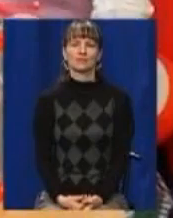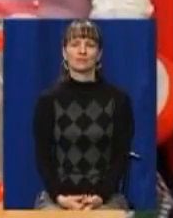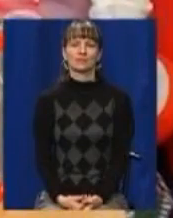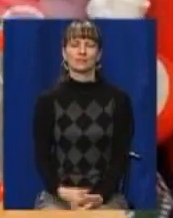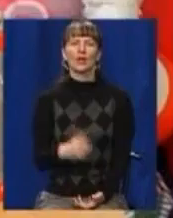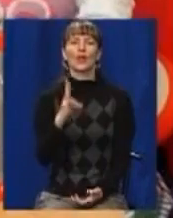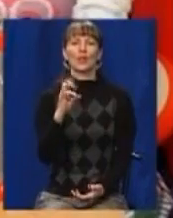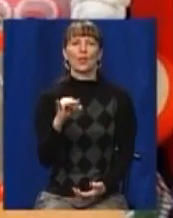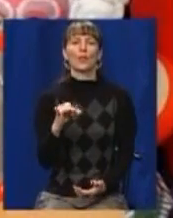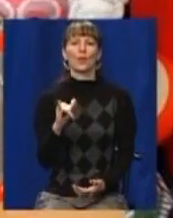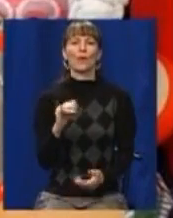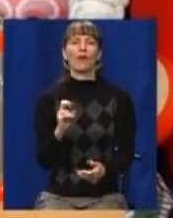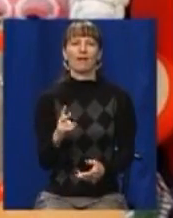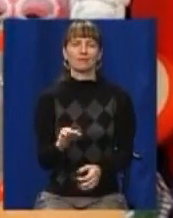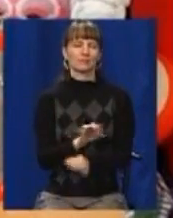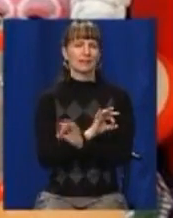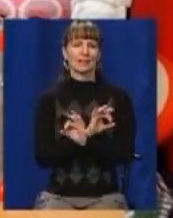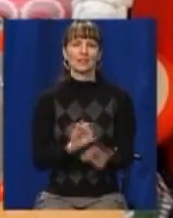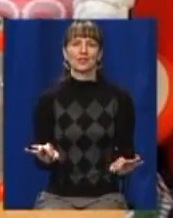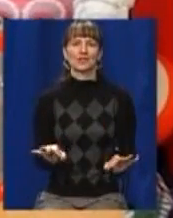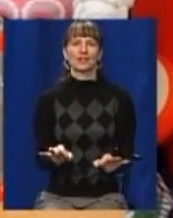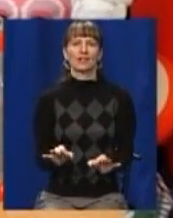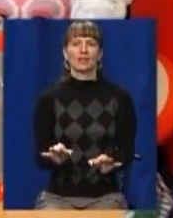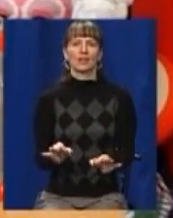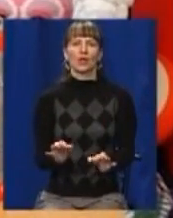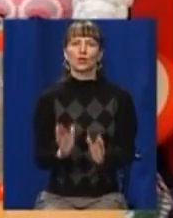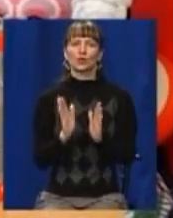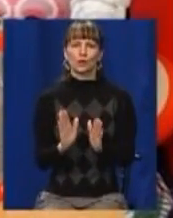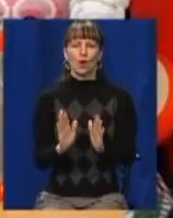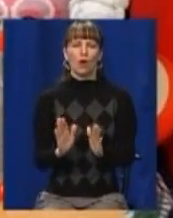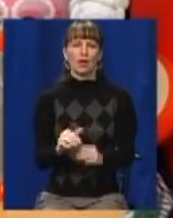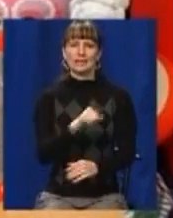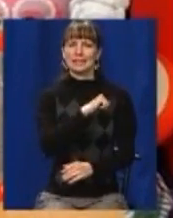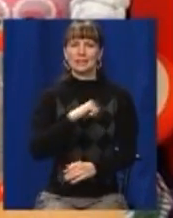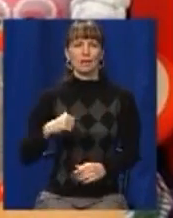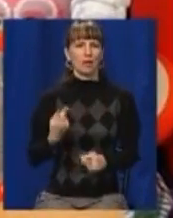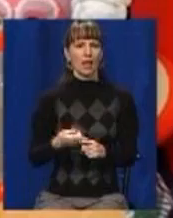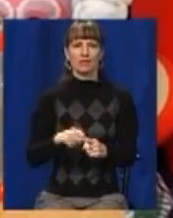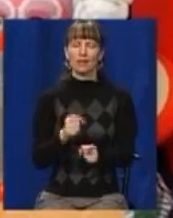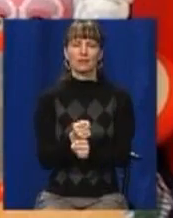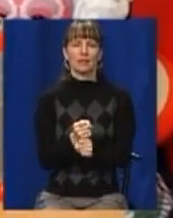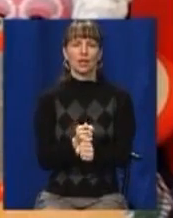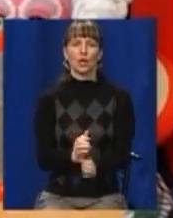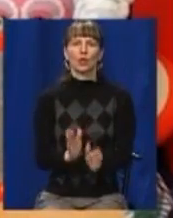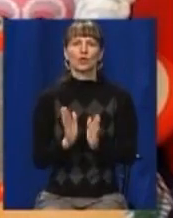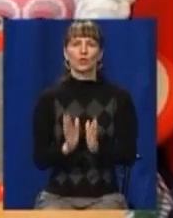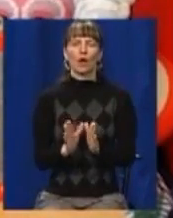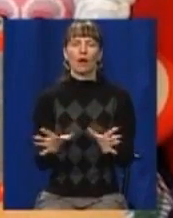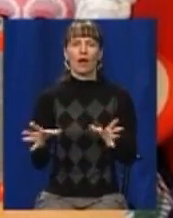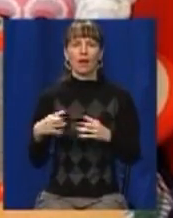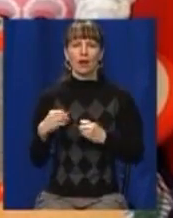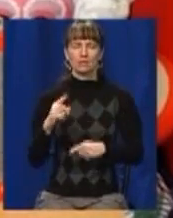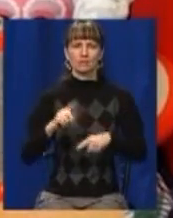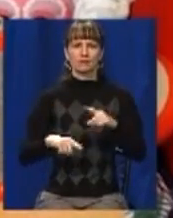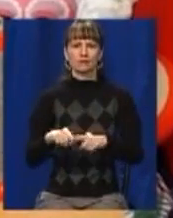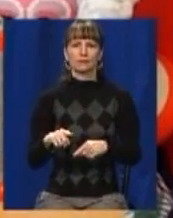Круто! Ну як? Круто! Дуже класно, тільки ні в якому разі самі це не повторюйте. Тільки із батьками